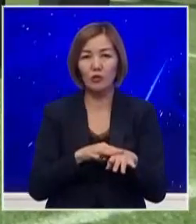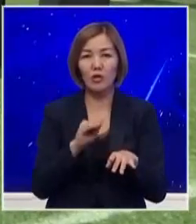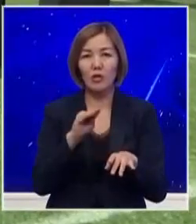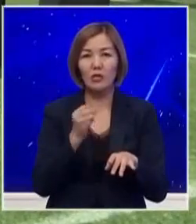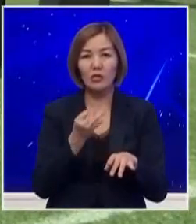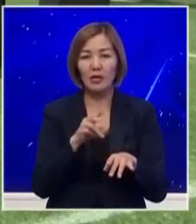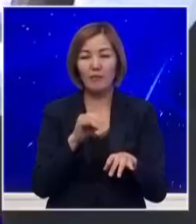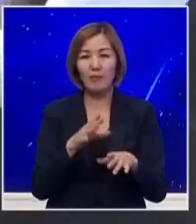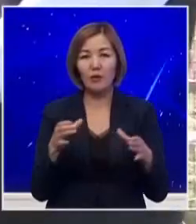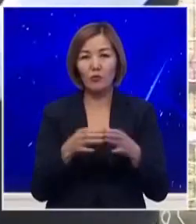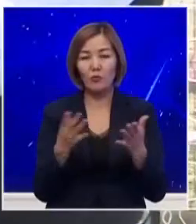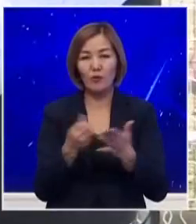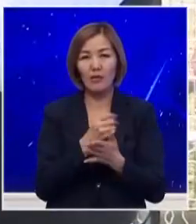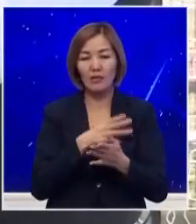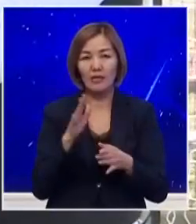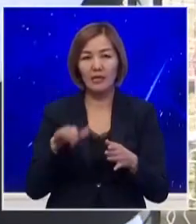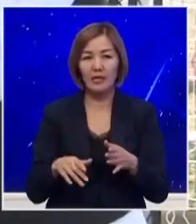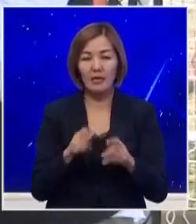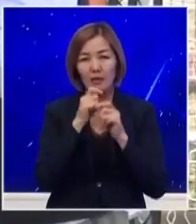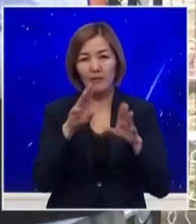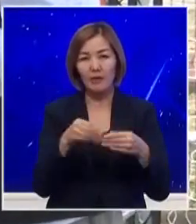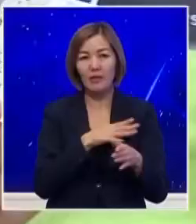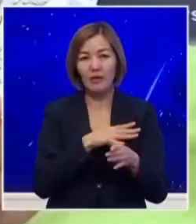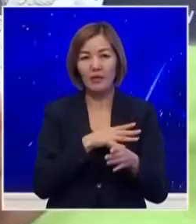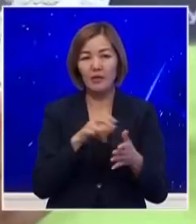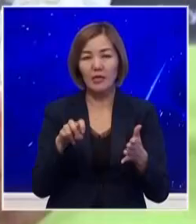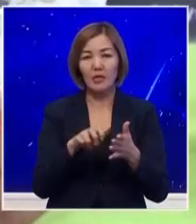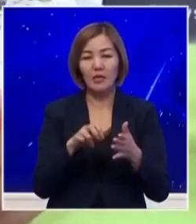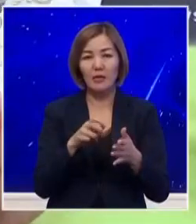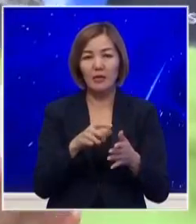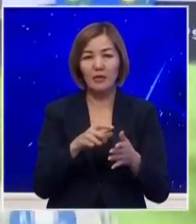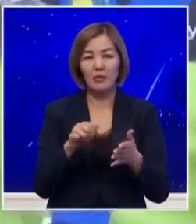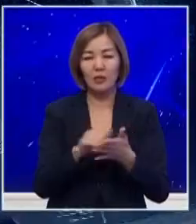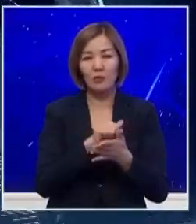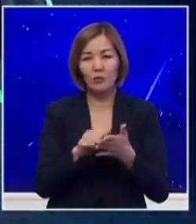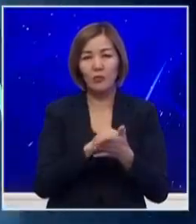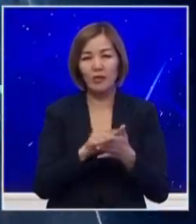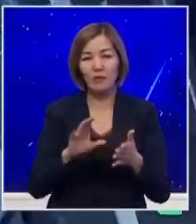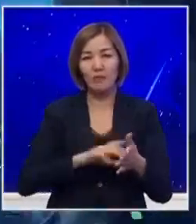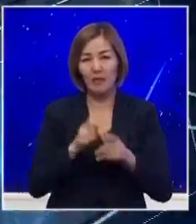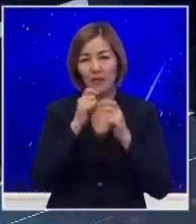Жайпақ отбасылық топтары иеленді. Артынша бағалы сыйлықтар мен диплом және медальдар табысталды.